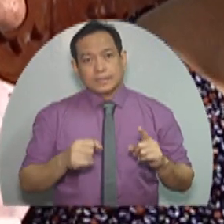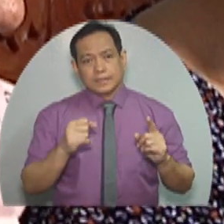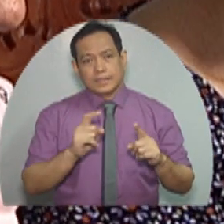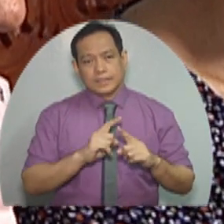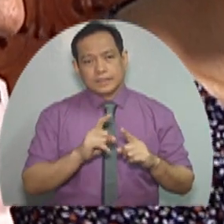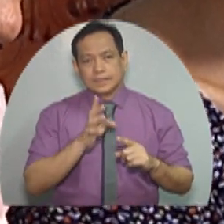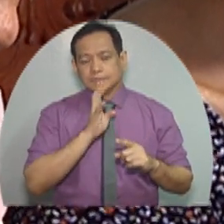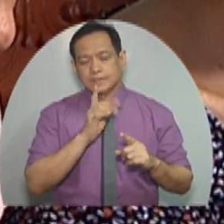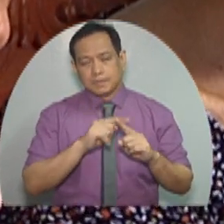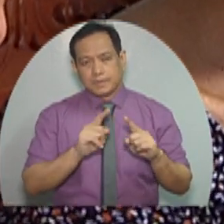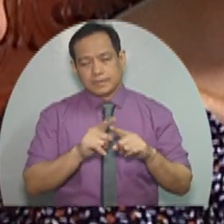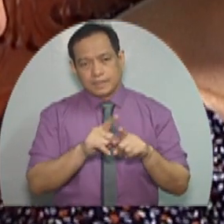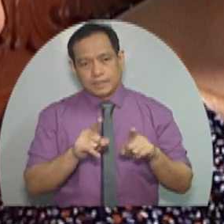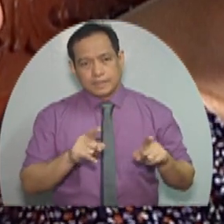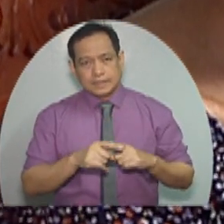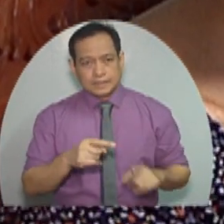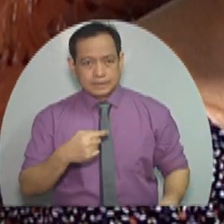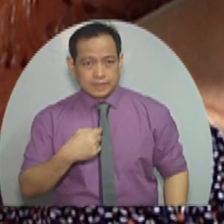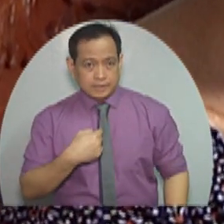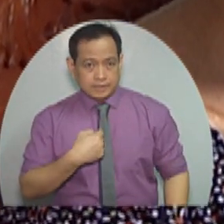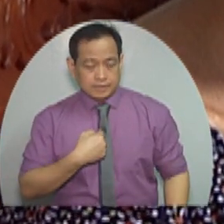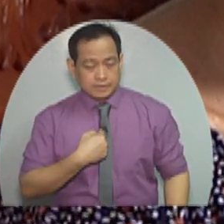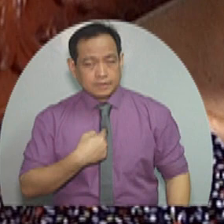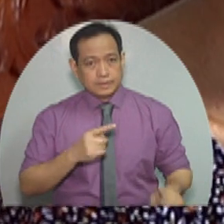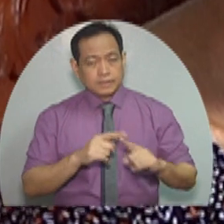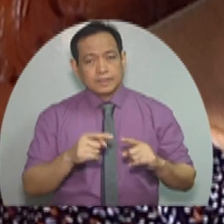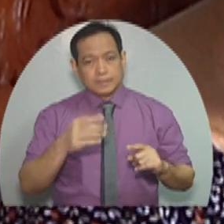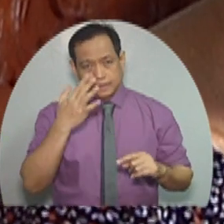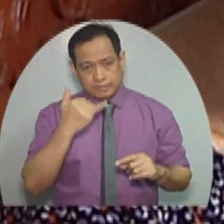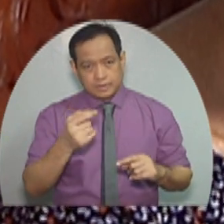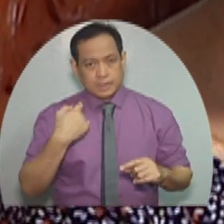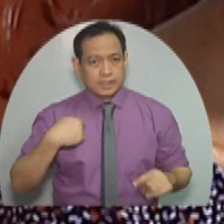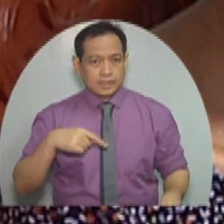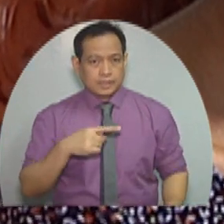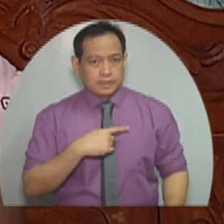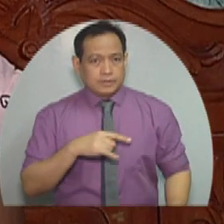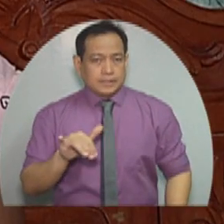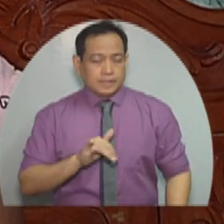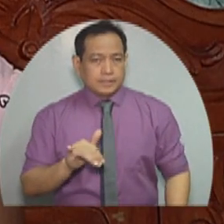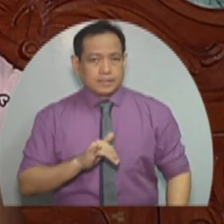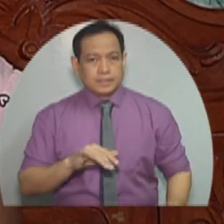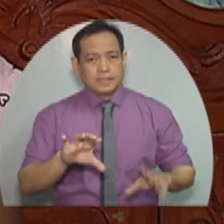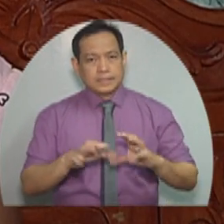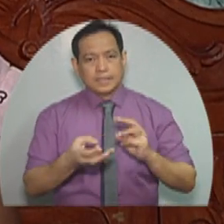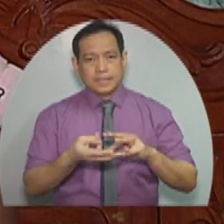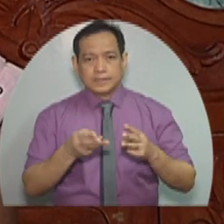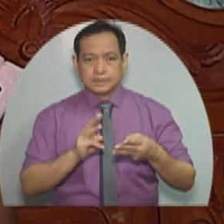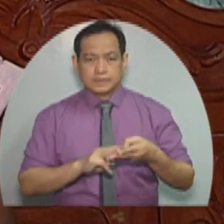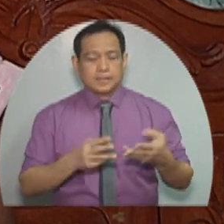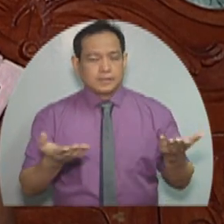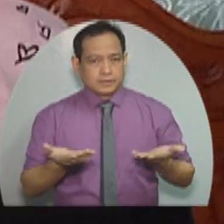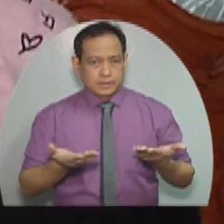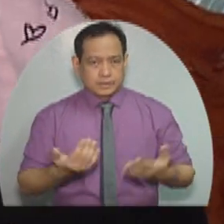mga salita, tsaka iba din po ako taga-kwan. Kaya yun po, nagwa-kwan din po kami para kami mga magka-classmate